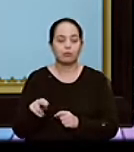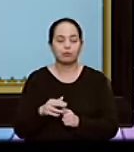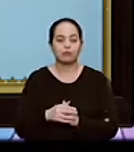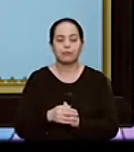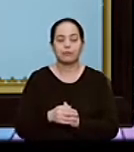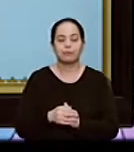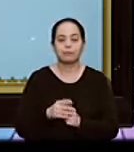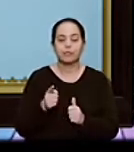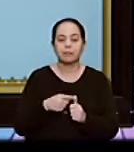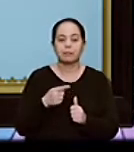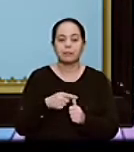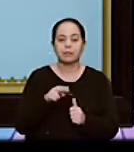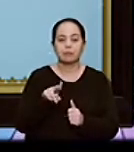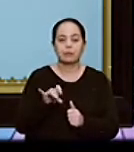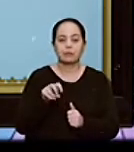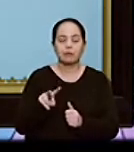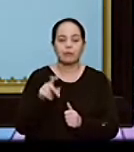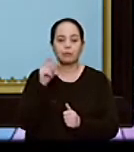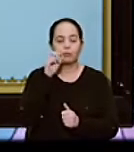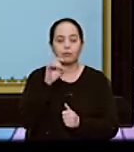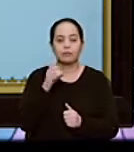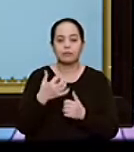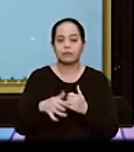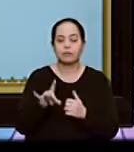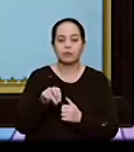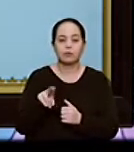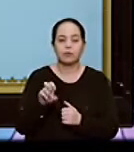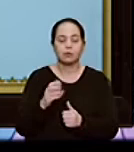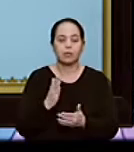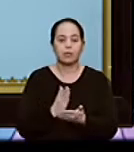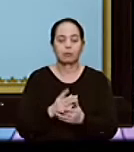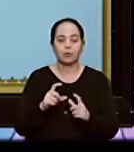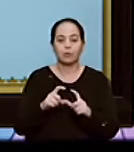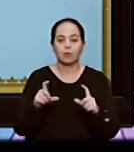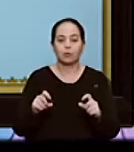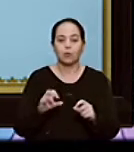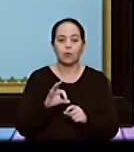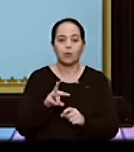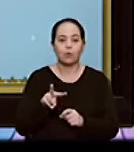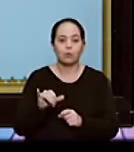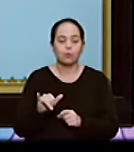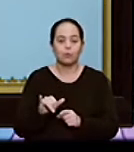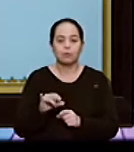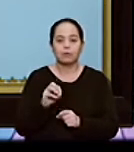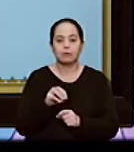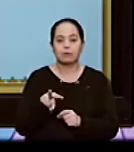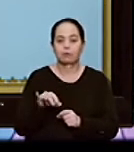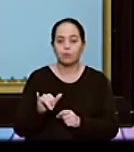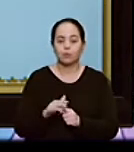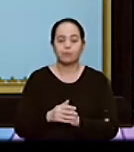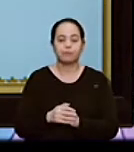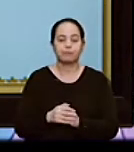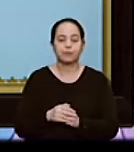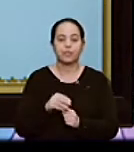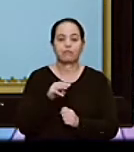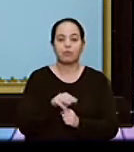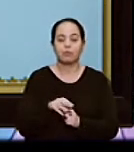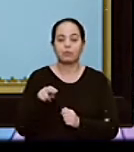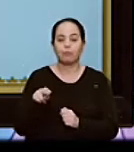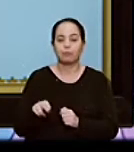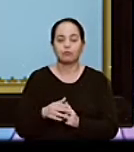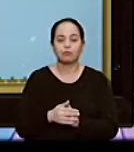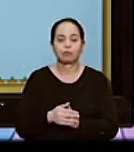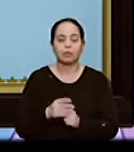имена прилагательные мужского и среднего рода имеют окончание «ому» или «ему». В творительном падеже